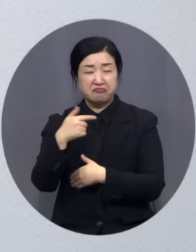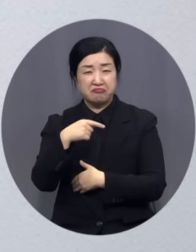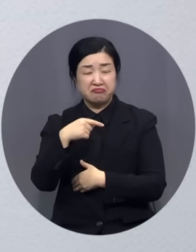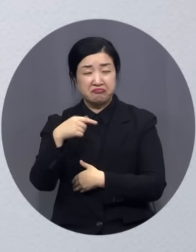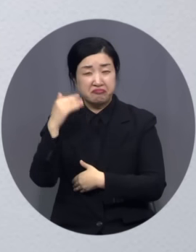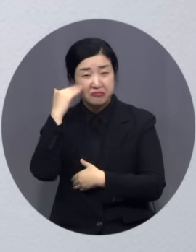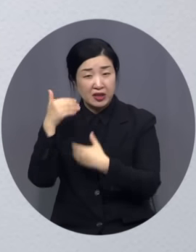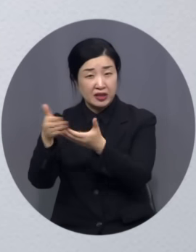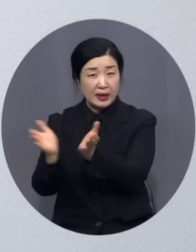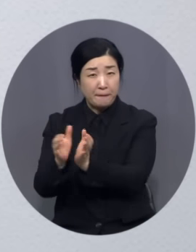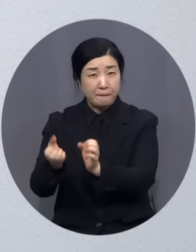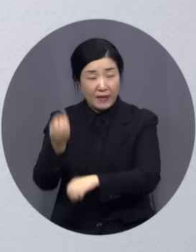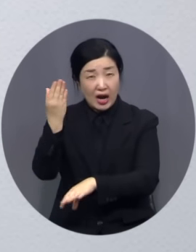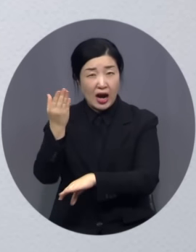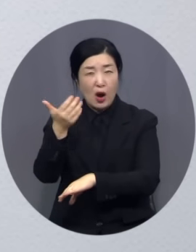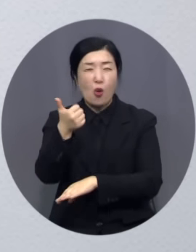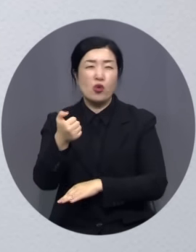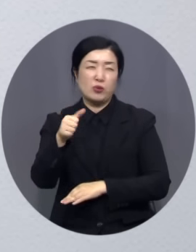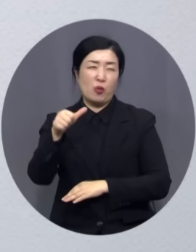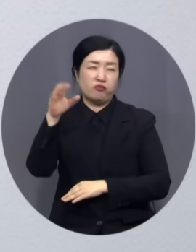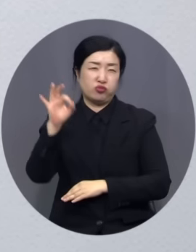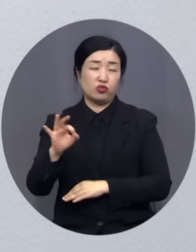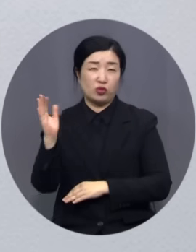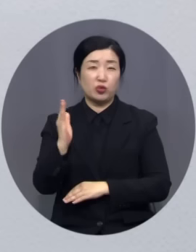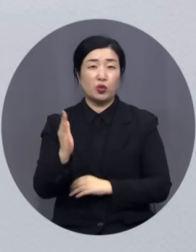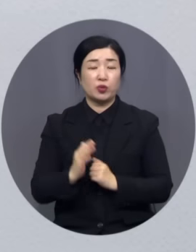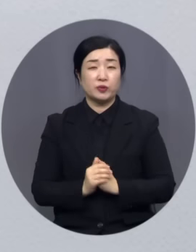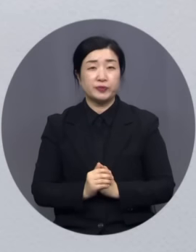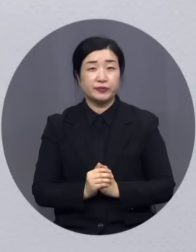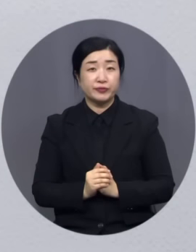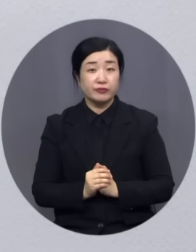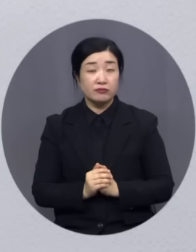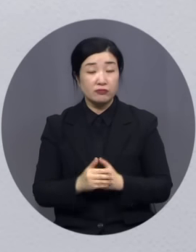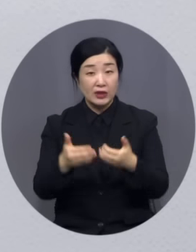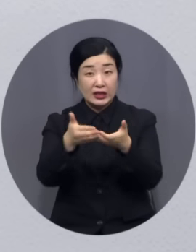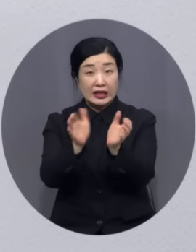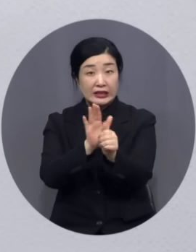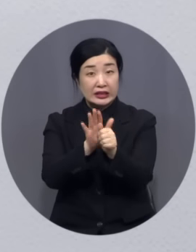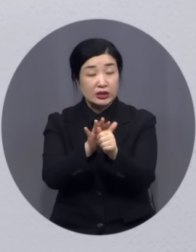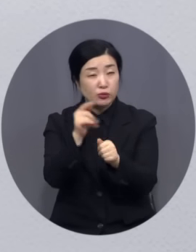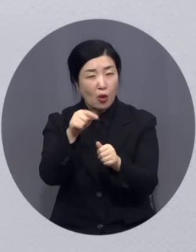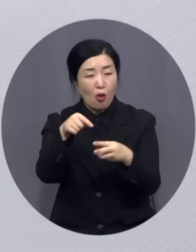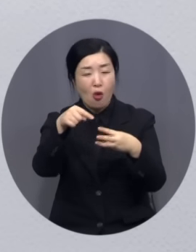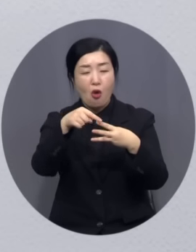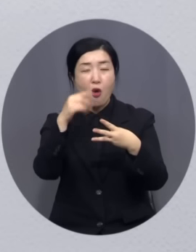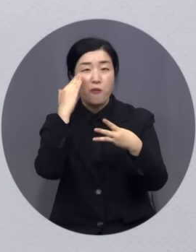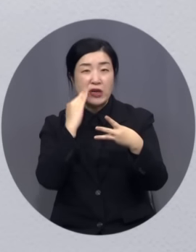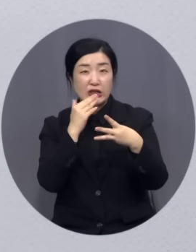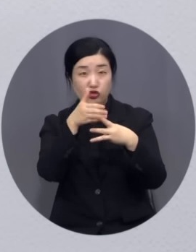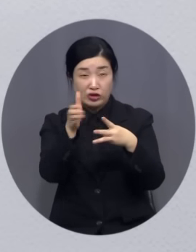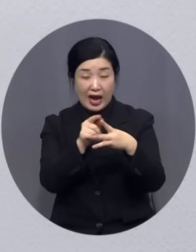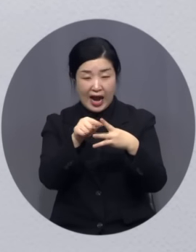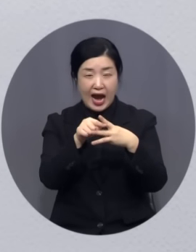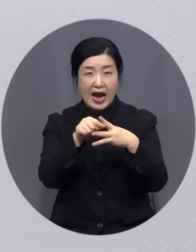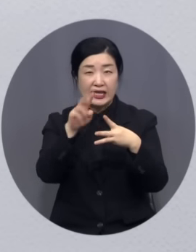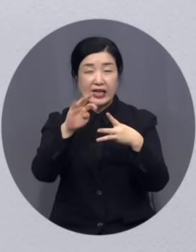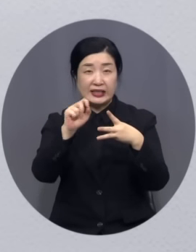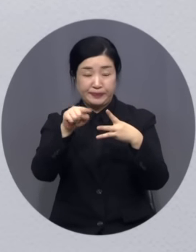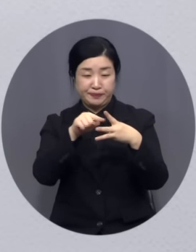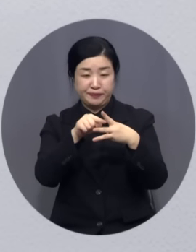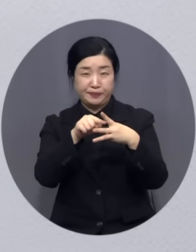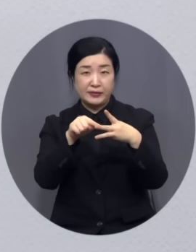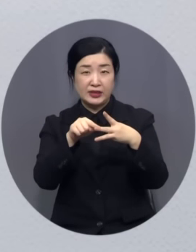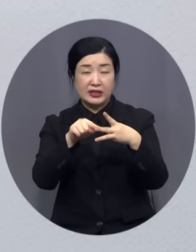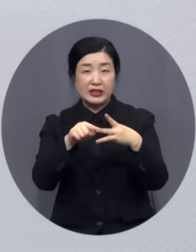한다가 55% 있습니다 정당 지지도는 더불어민주당 43%